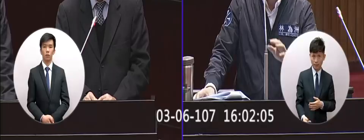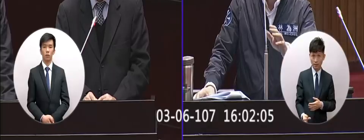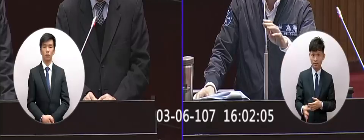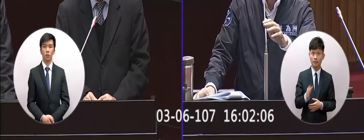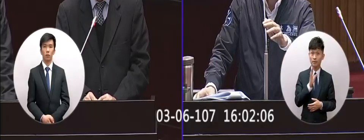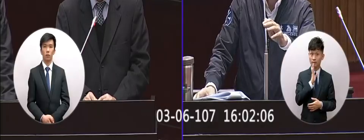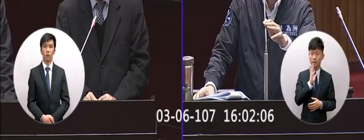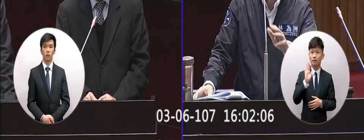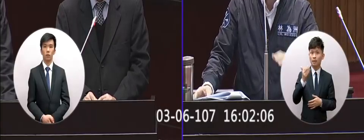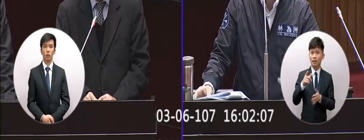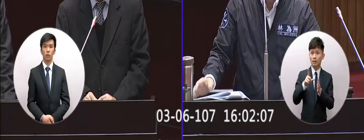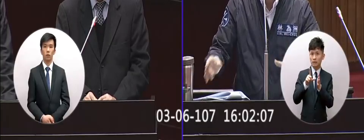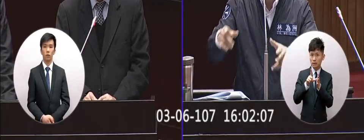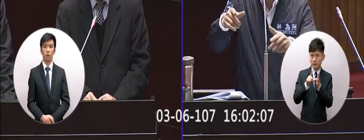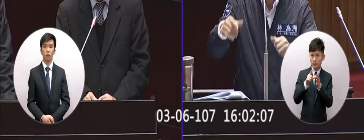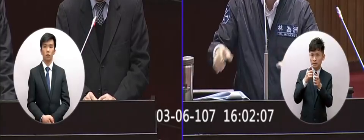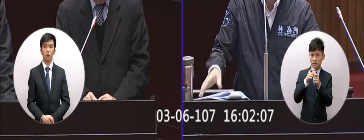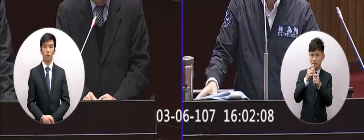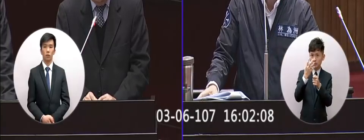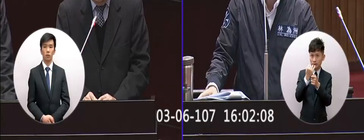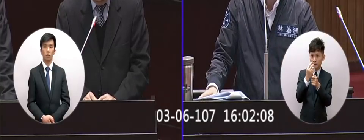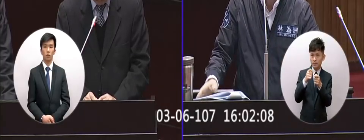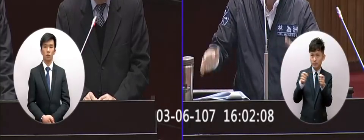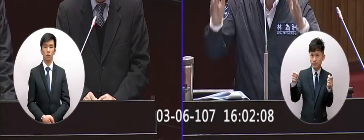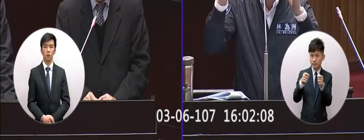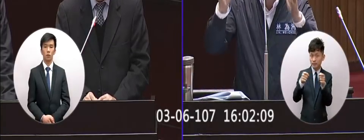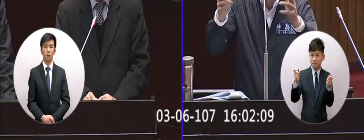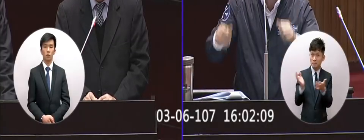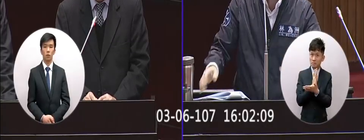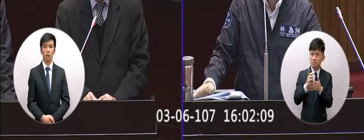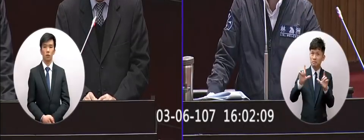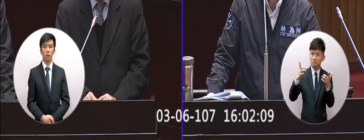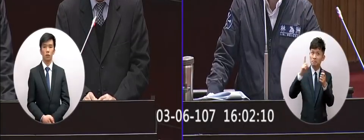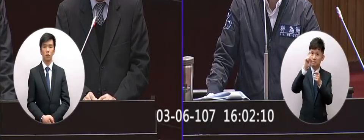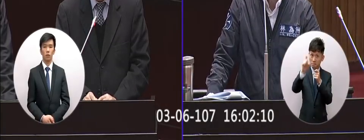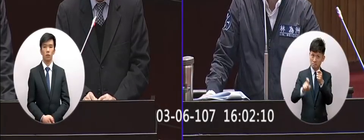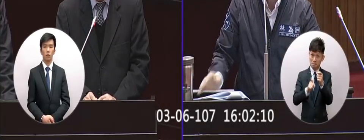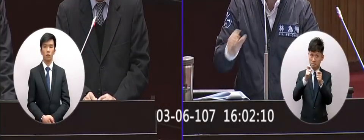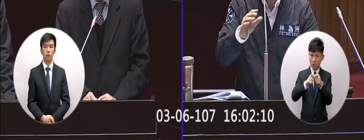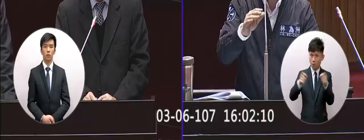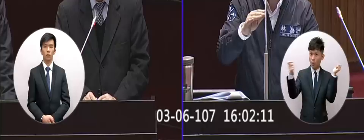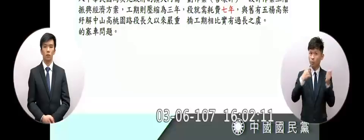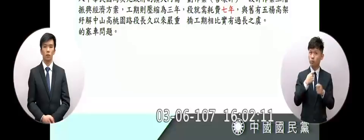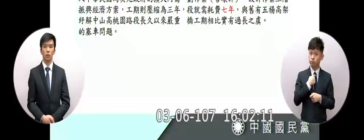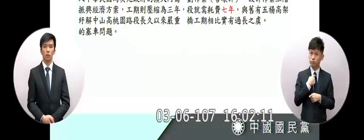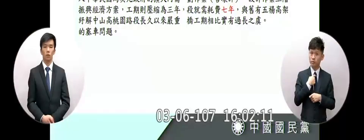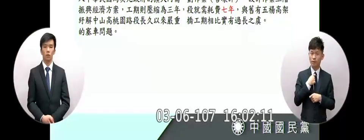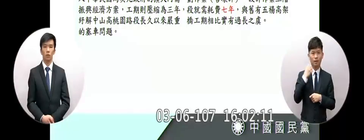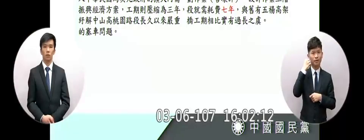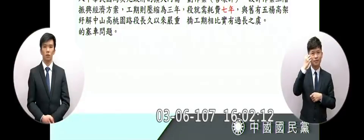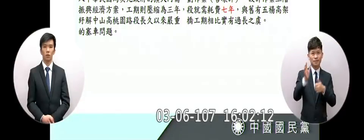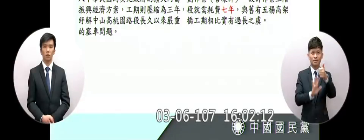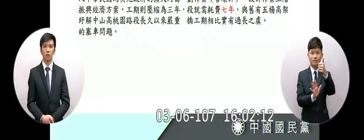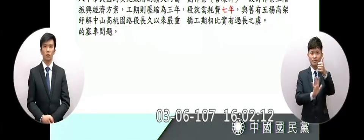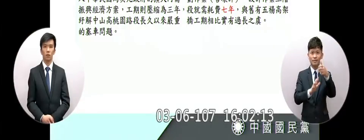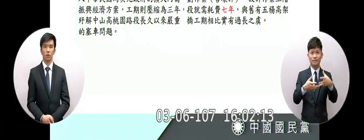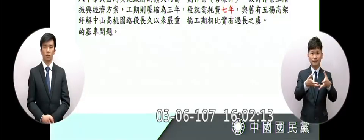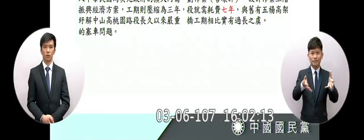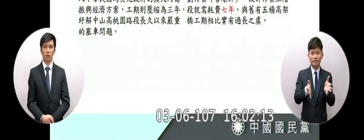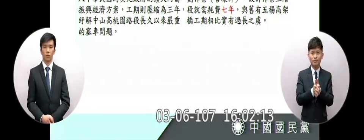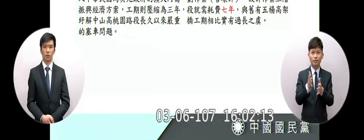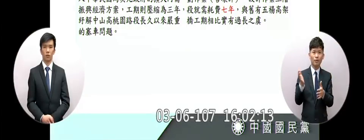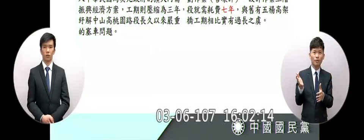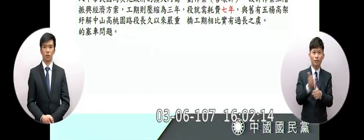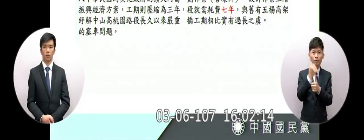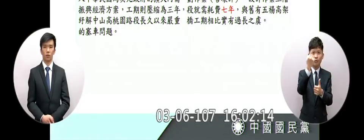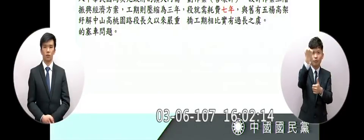但是哦，它的时程哈，先期评估里面写说大概要10年呐，啊。我们这个新的团队总控是